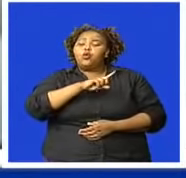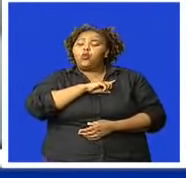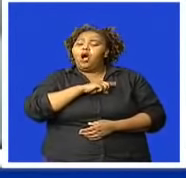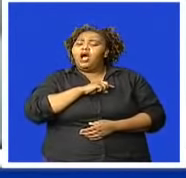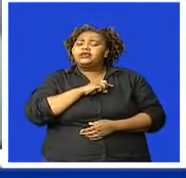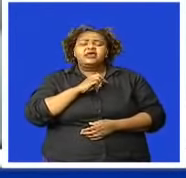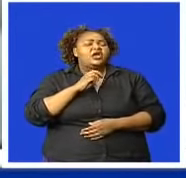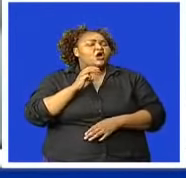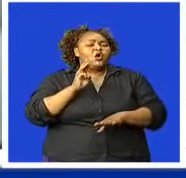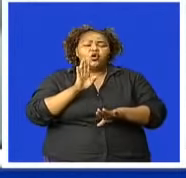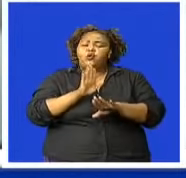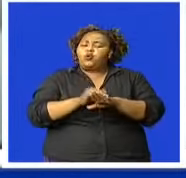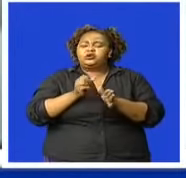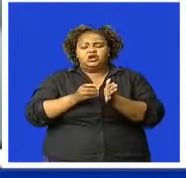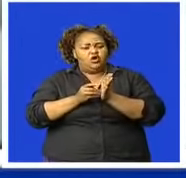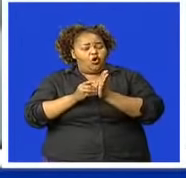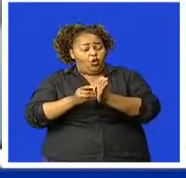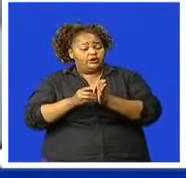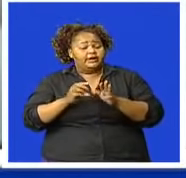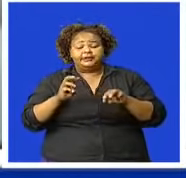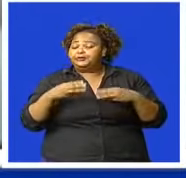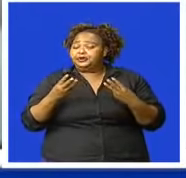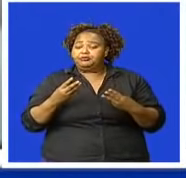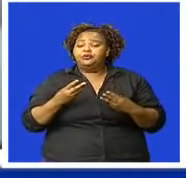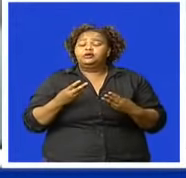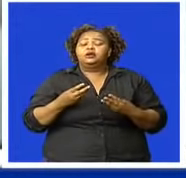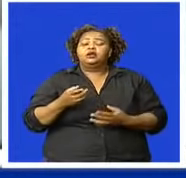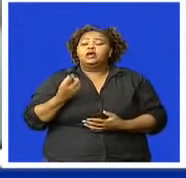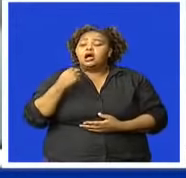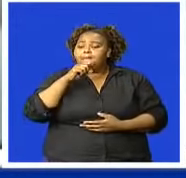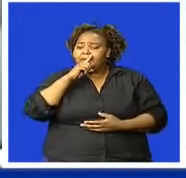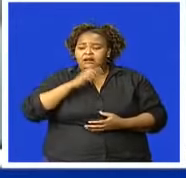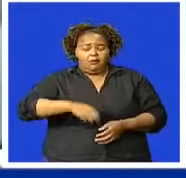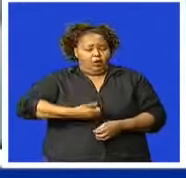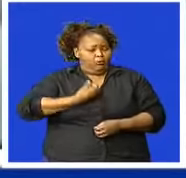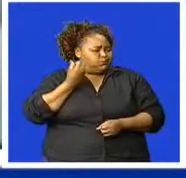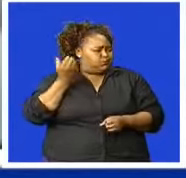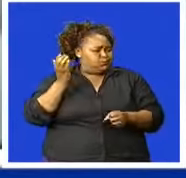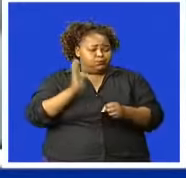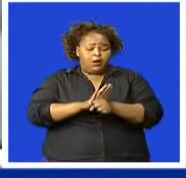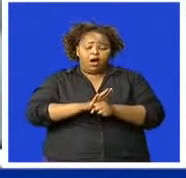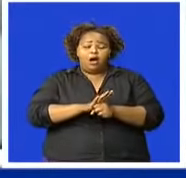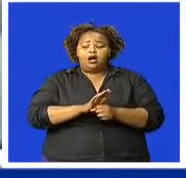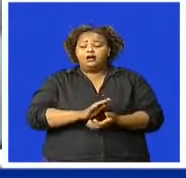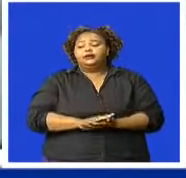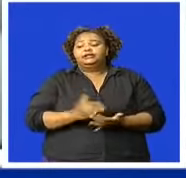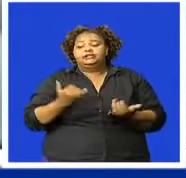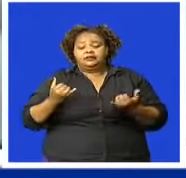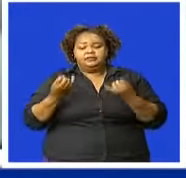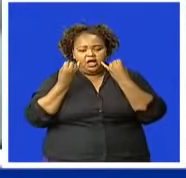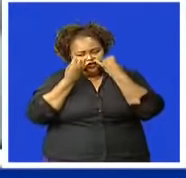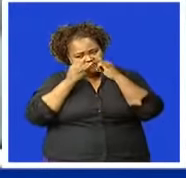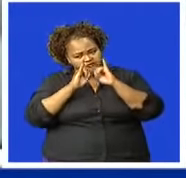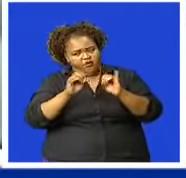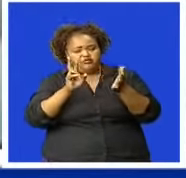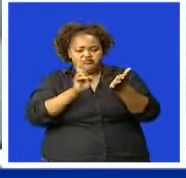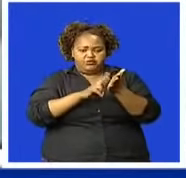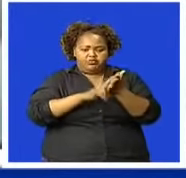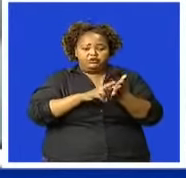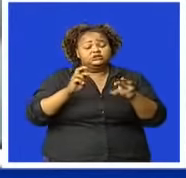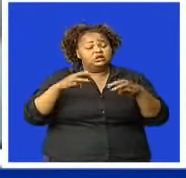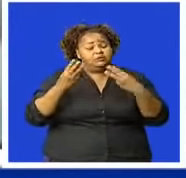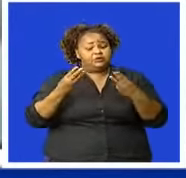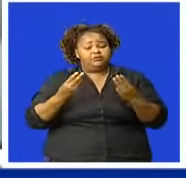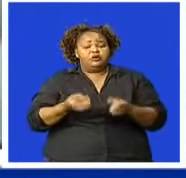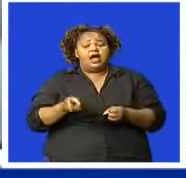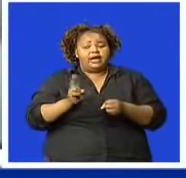abawathumile abese ahluthuka yasavelelwa ngule nkinga so sebesibikela sive nje namhla konke siphinde ke siyalane